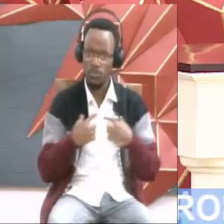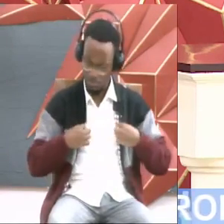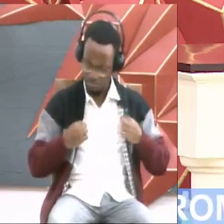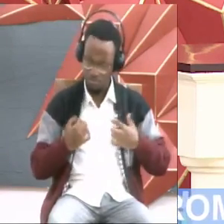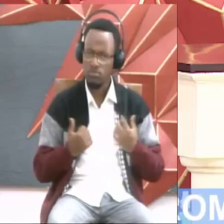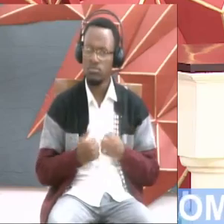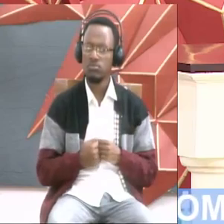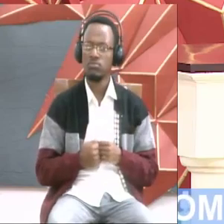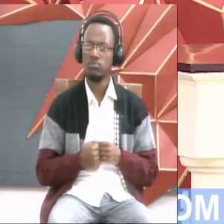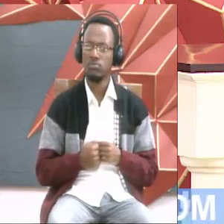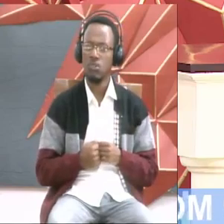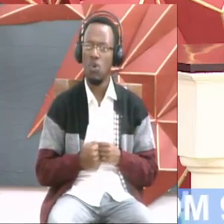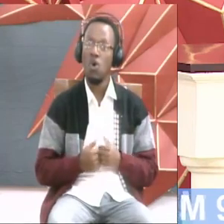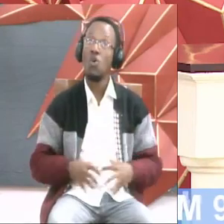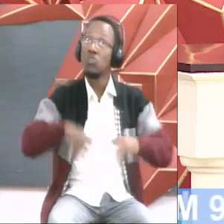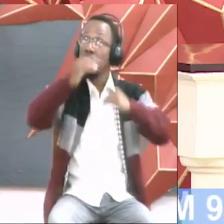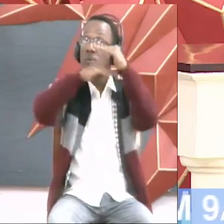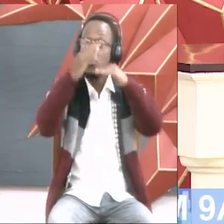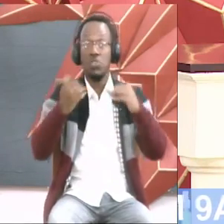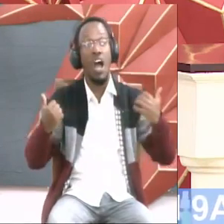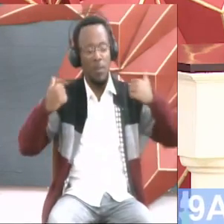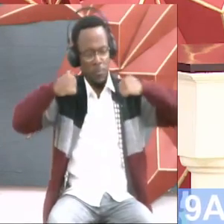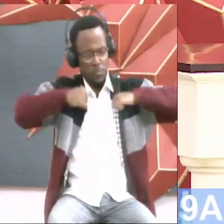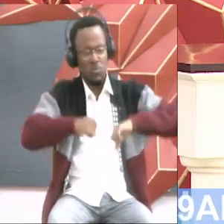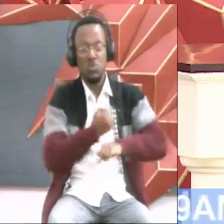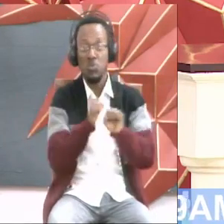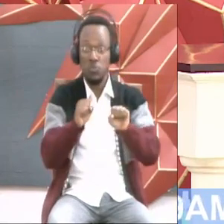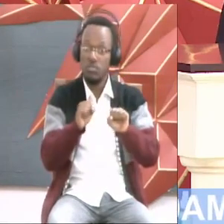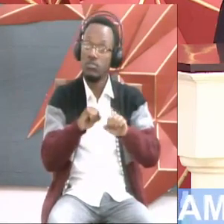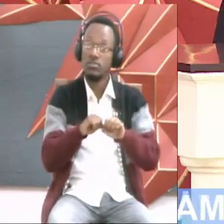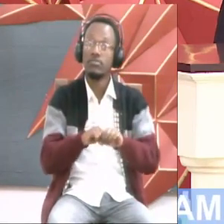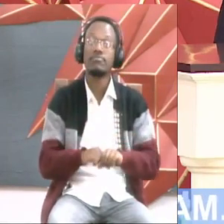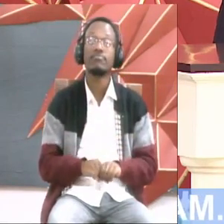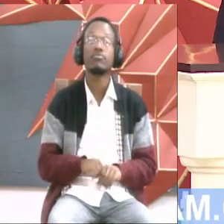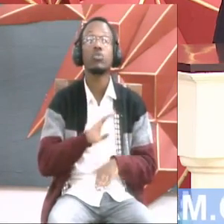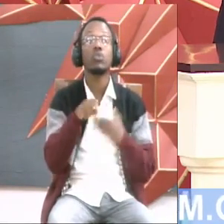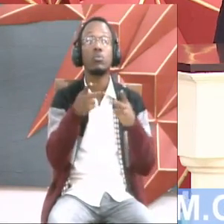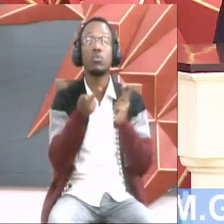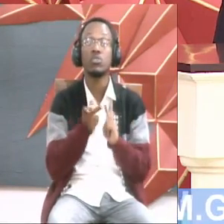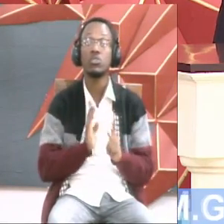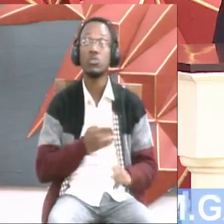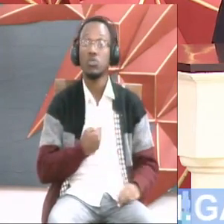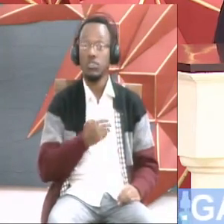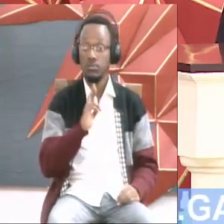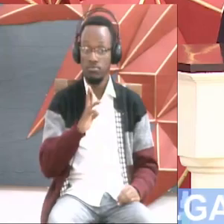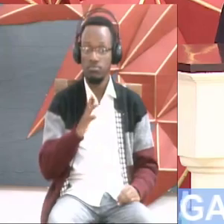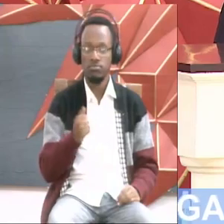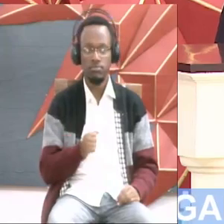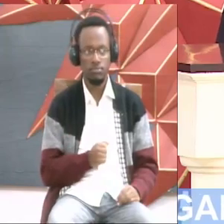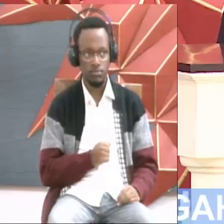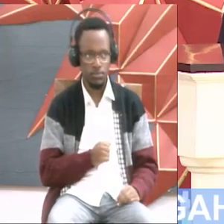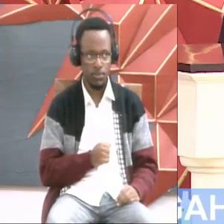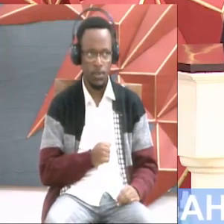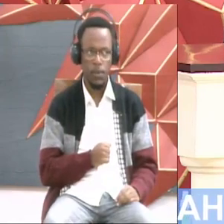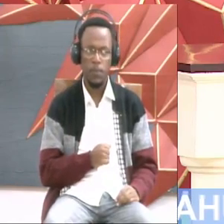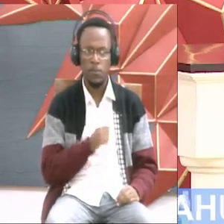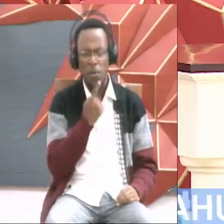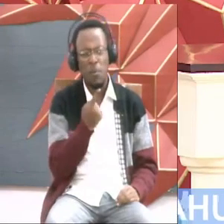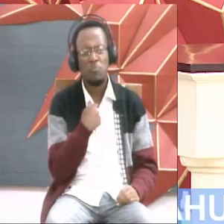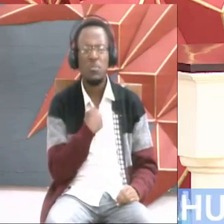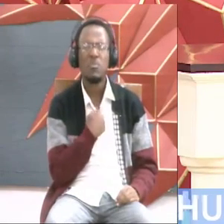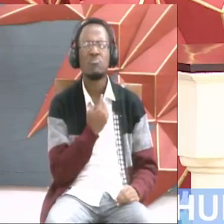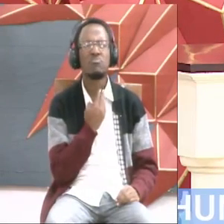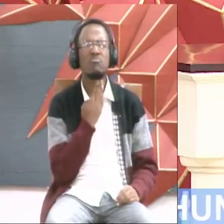tuzogenda dufise hatuzoba turi hose tuti en ayant porté c'est toi ko ntashaka ko